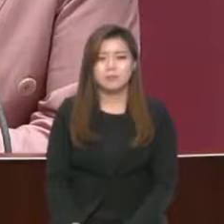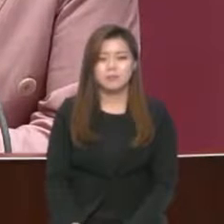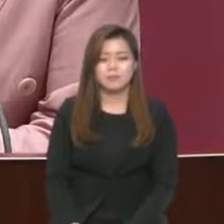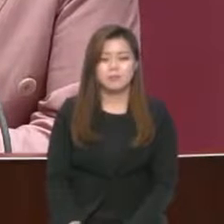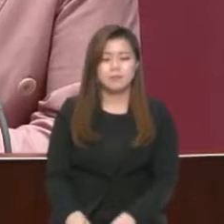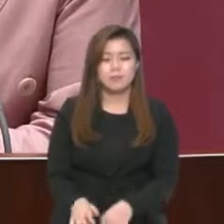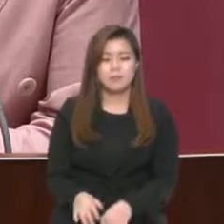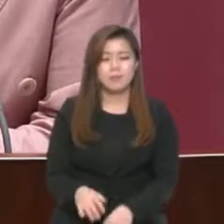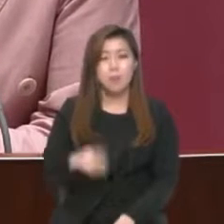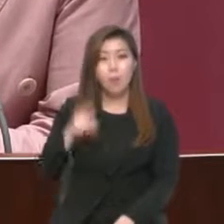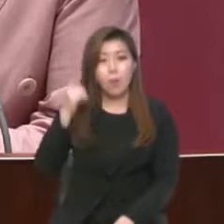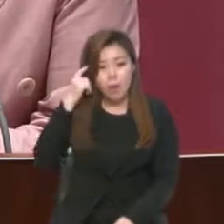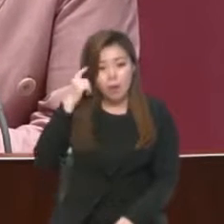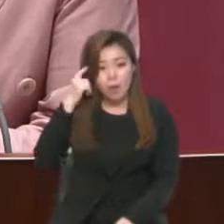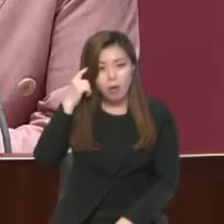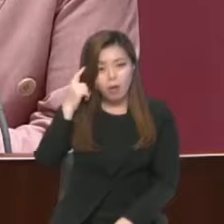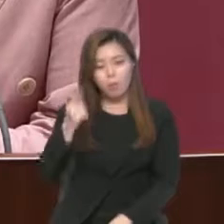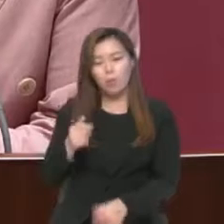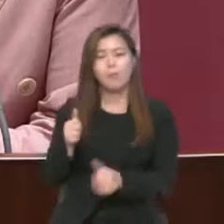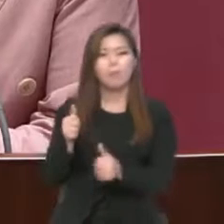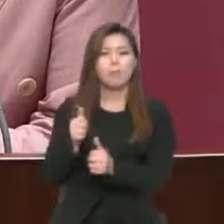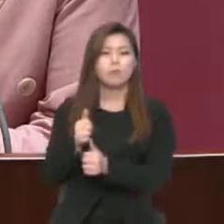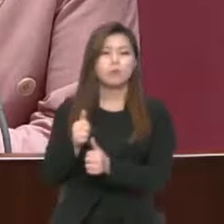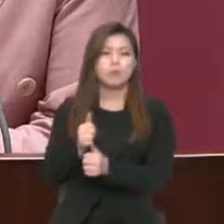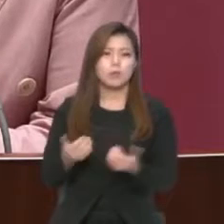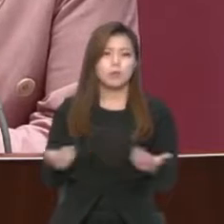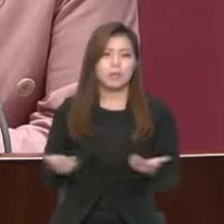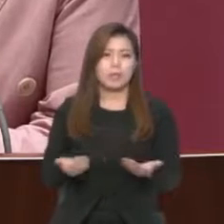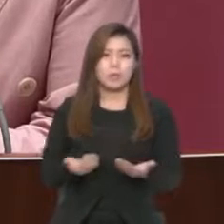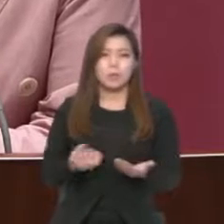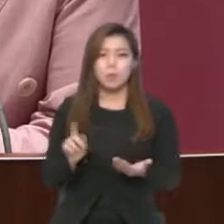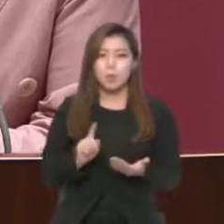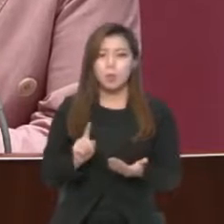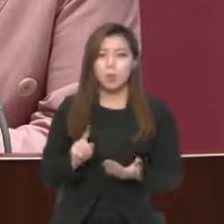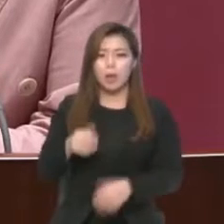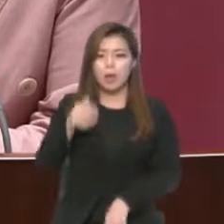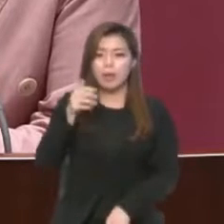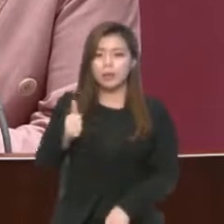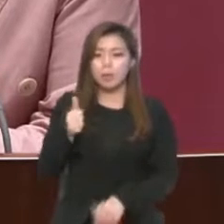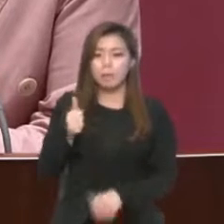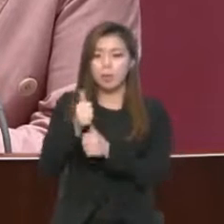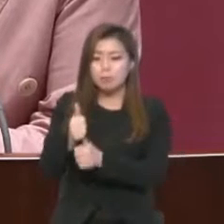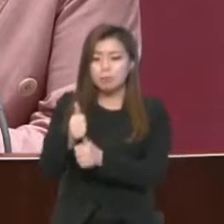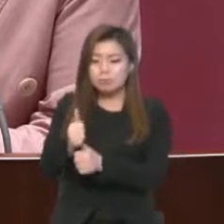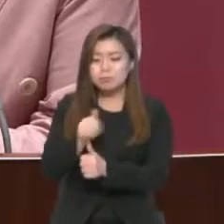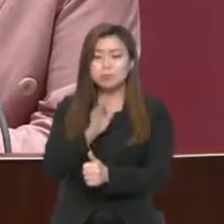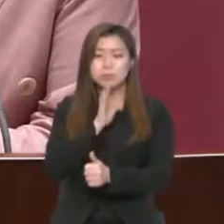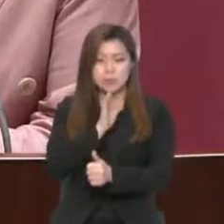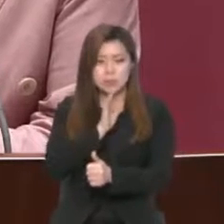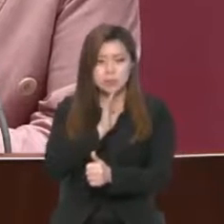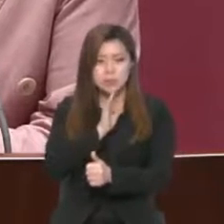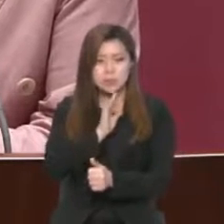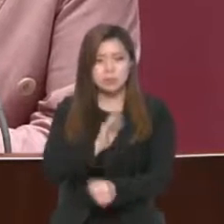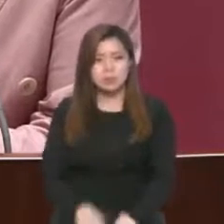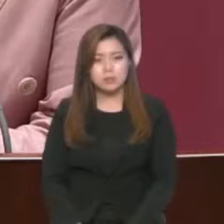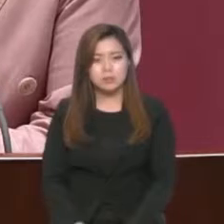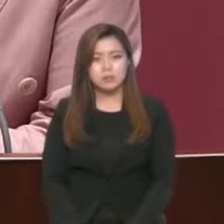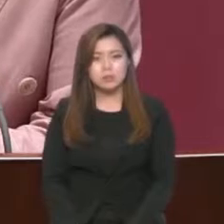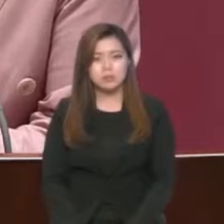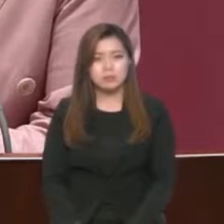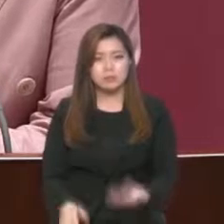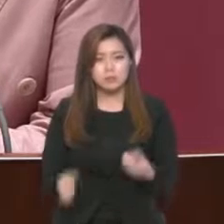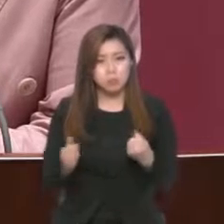보좌관이라는 그 직무가 이것이 그 대표를 보좌하는 사람입니다. 그렇기 때문에